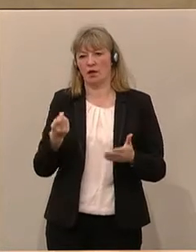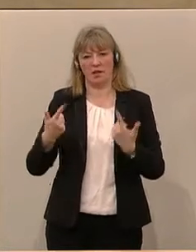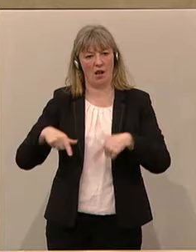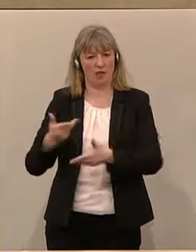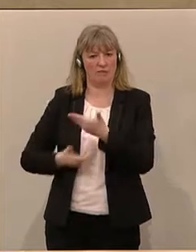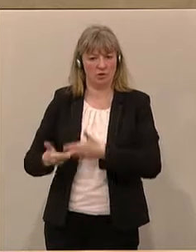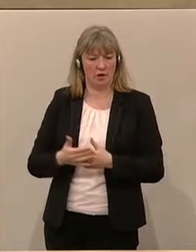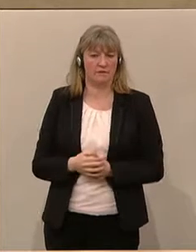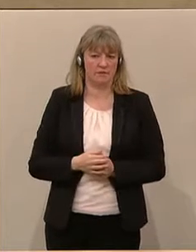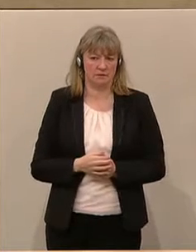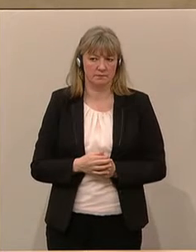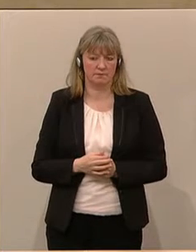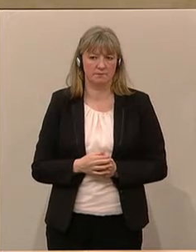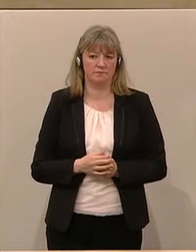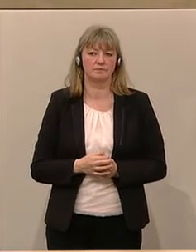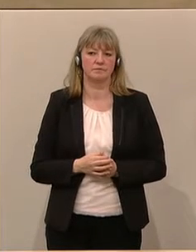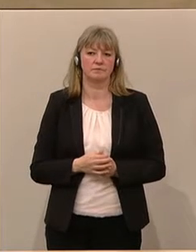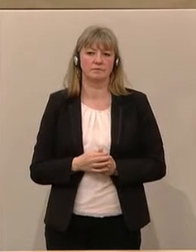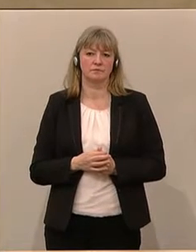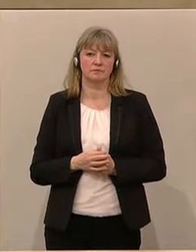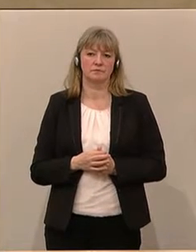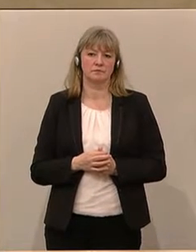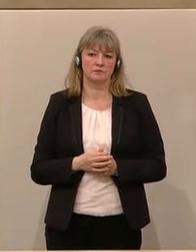liegt ein grundsätzlicher,